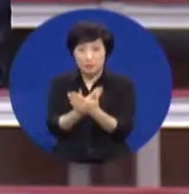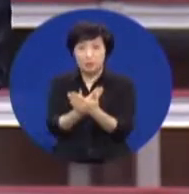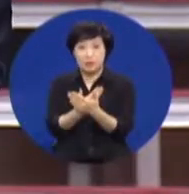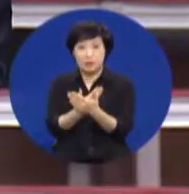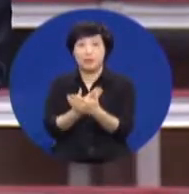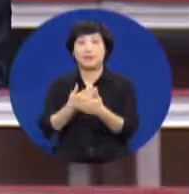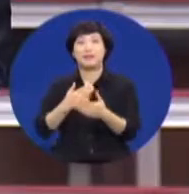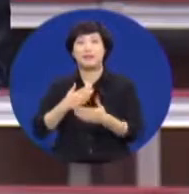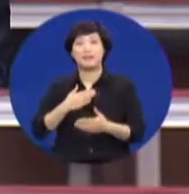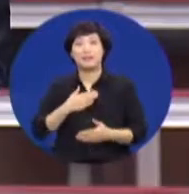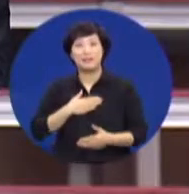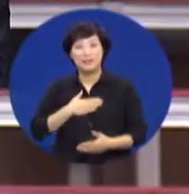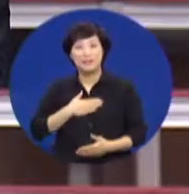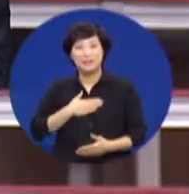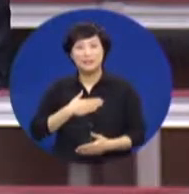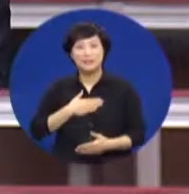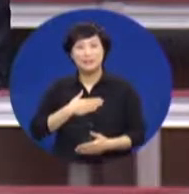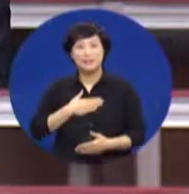나는